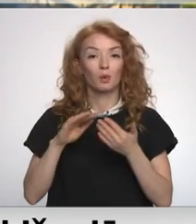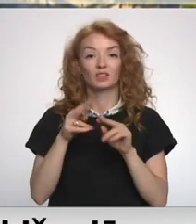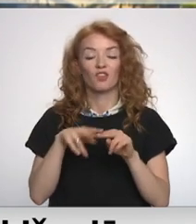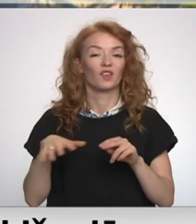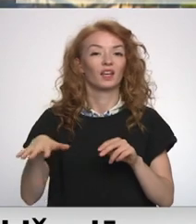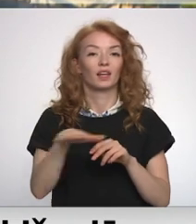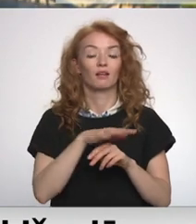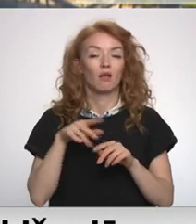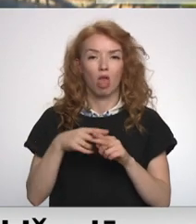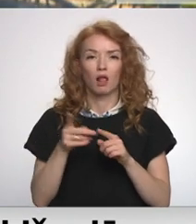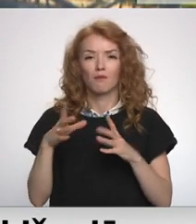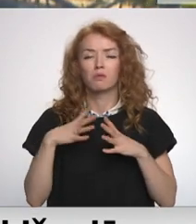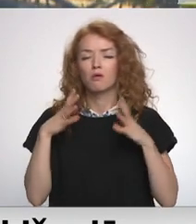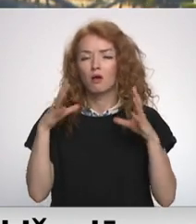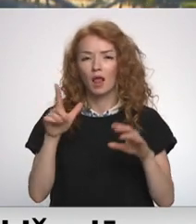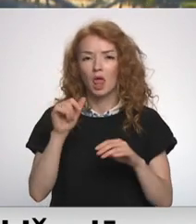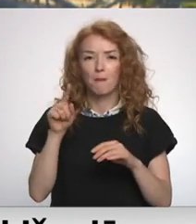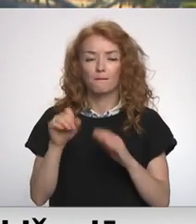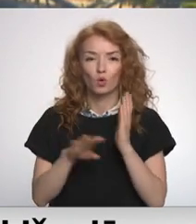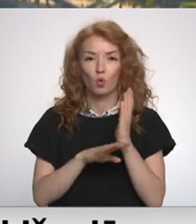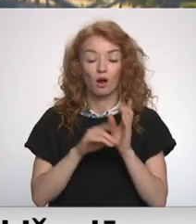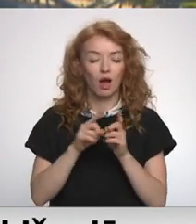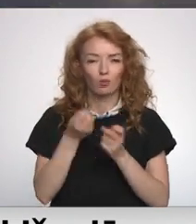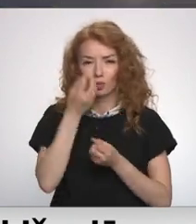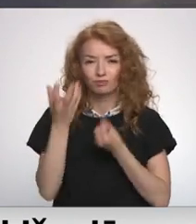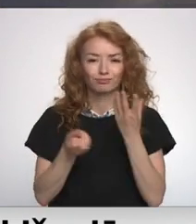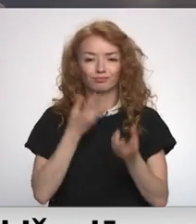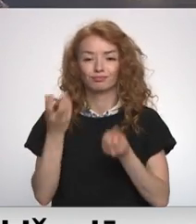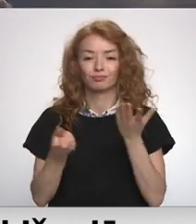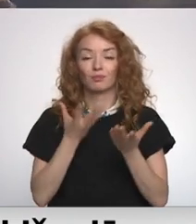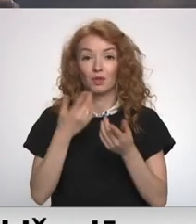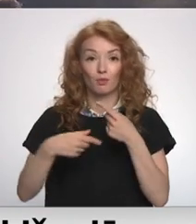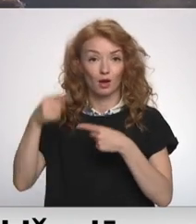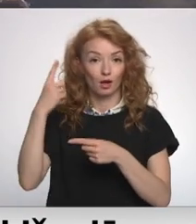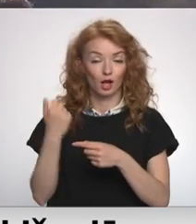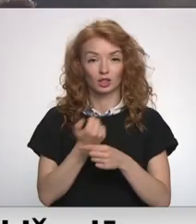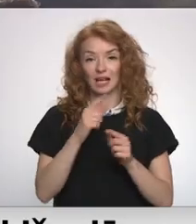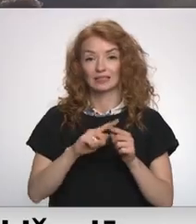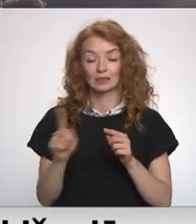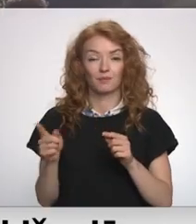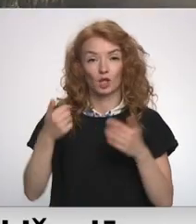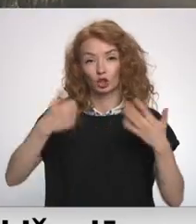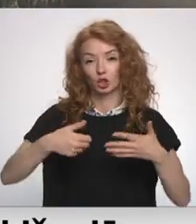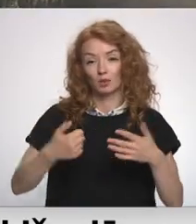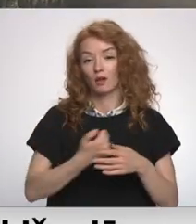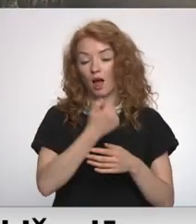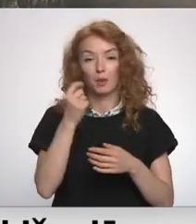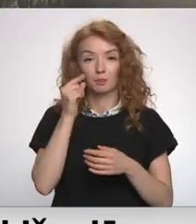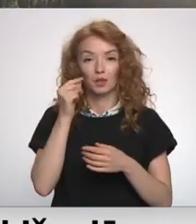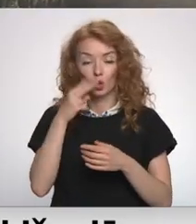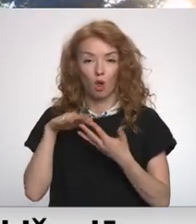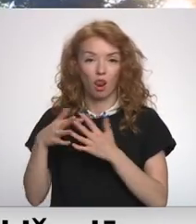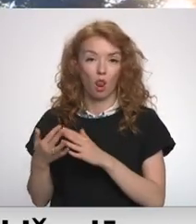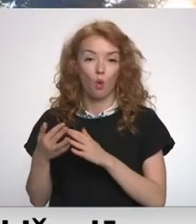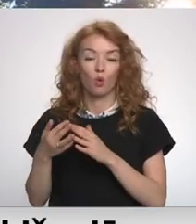ir bagāta ar liepām un arī ziedošiem augiem. Pagājušā gadsimta 60. gados bites no